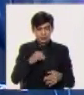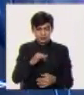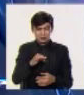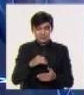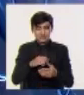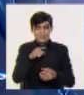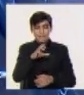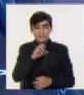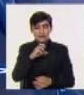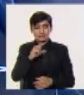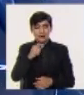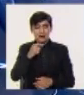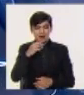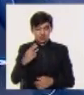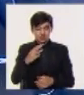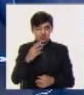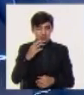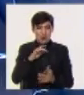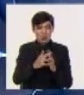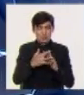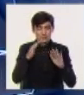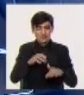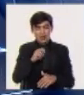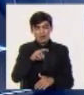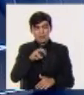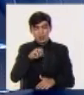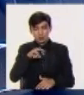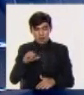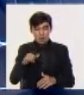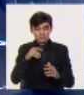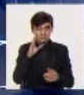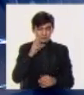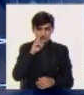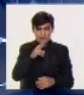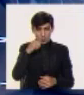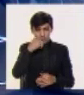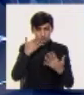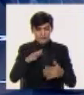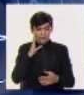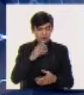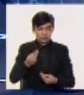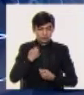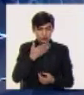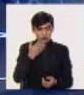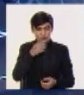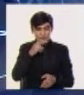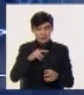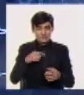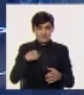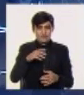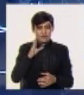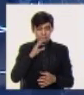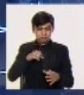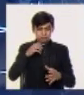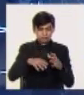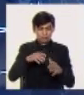айтуларынша, Бесағаш ауылындағы Алматау тұрғыны кешеніне 2 жылдан бері тұрақты су берілмей келеді. Үйдегі ыдыс аяқтың бәрін суға толтырып қоямыз